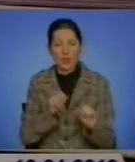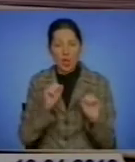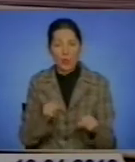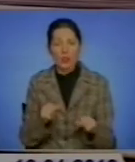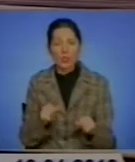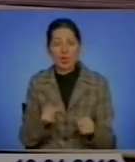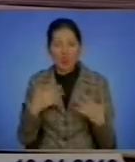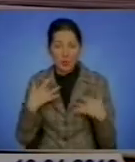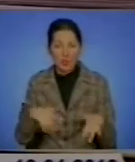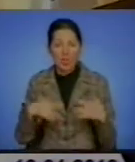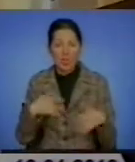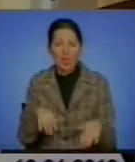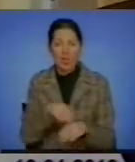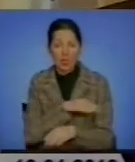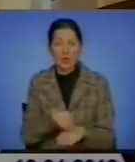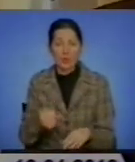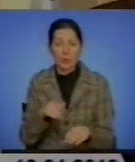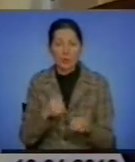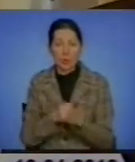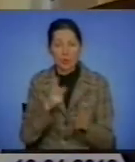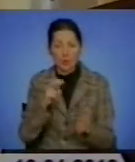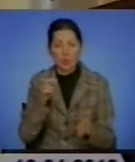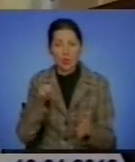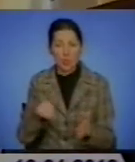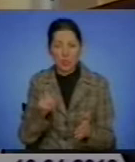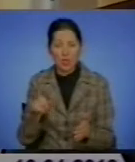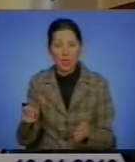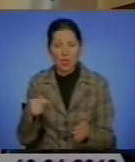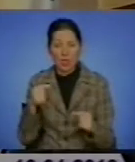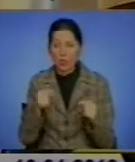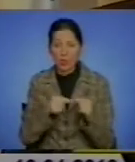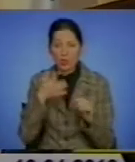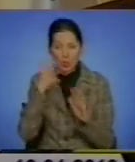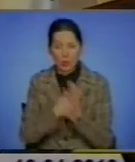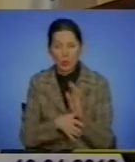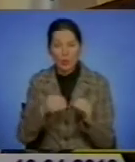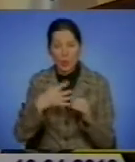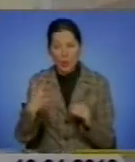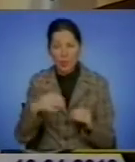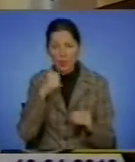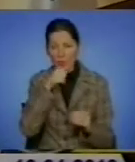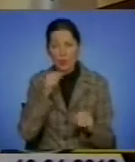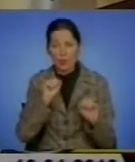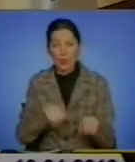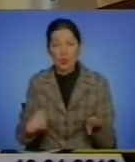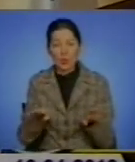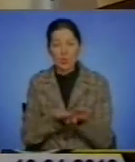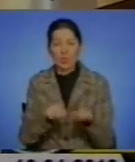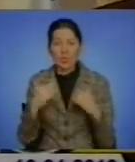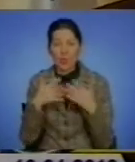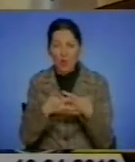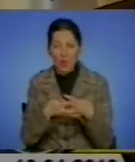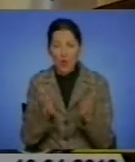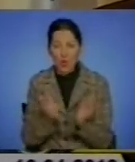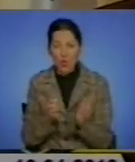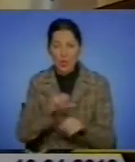200 тисяч людей. Я точно понимаю, что в 2015 году могут закрыться ворота таможенного союза. Они себя начинают защищать.